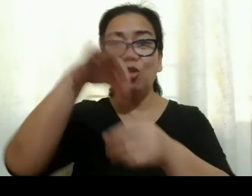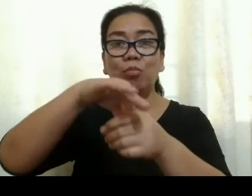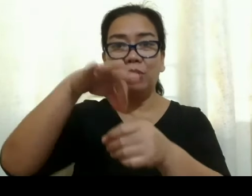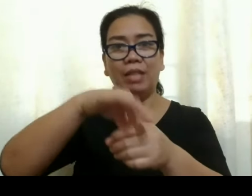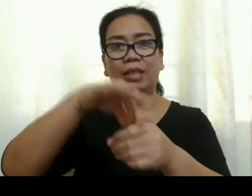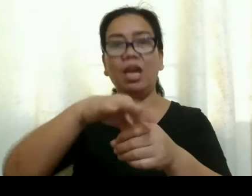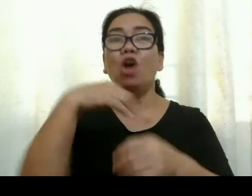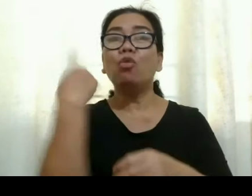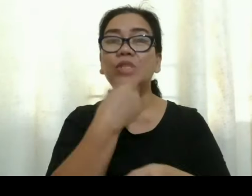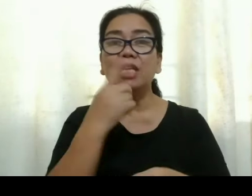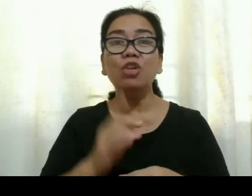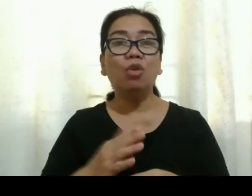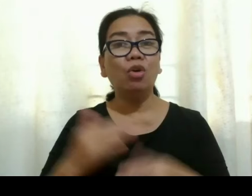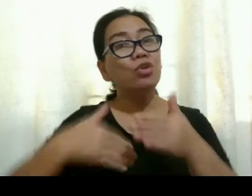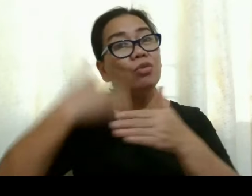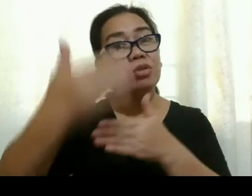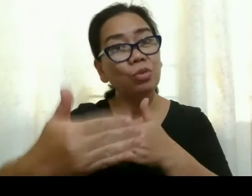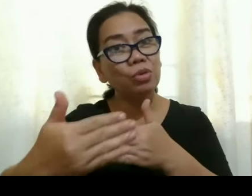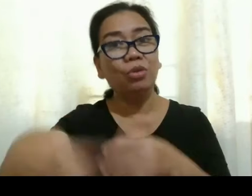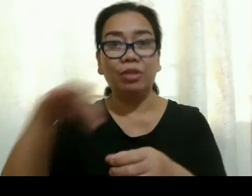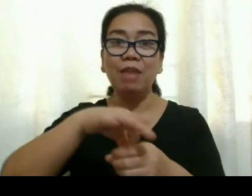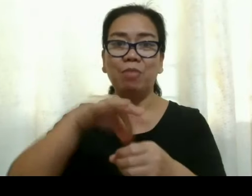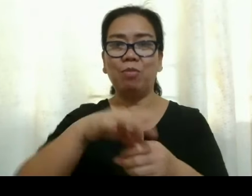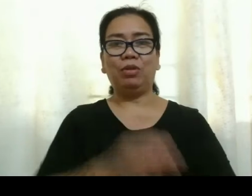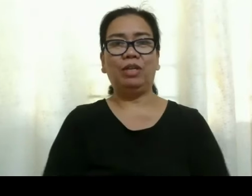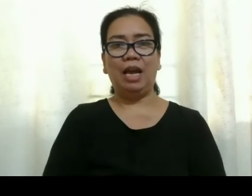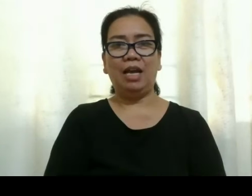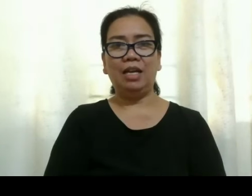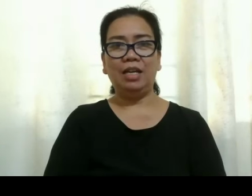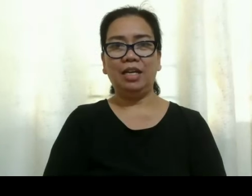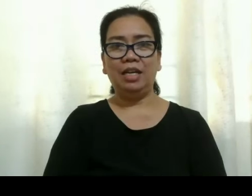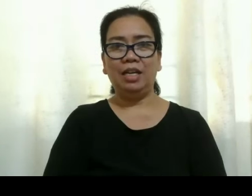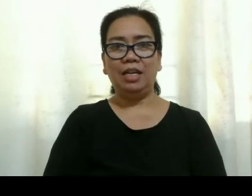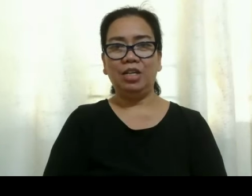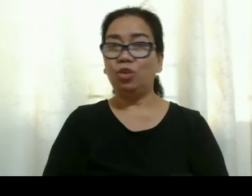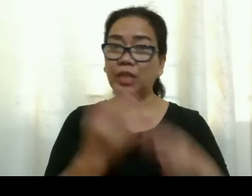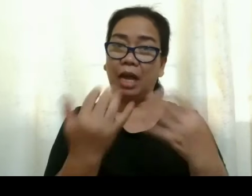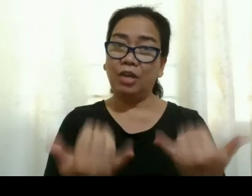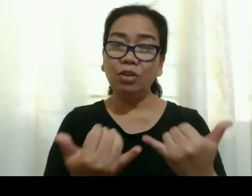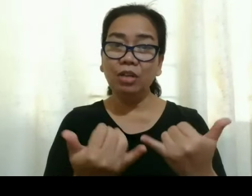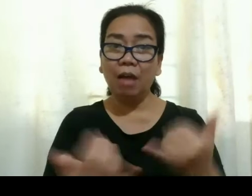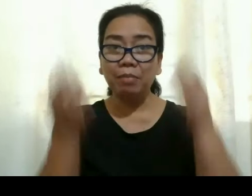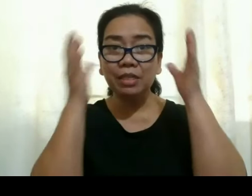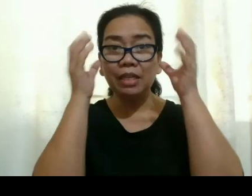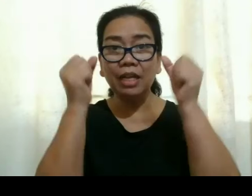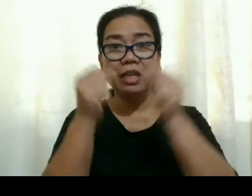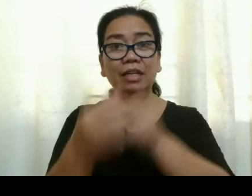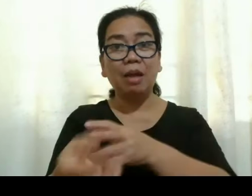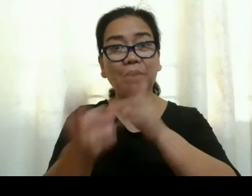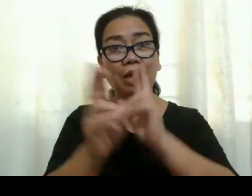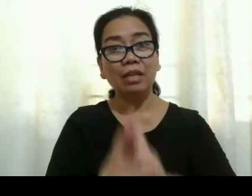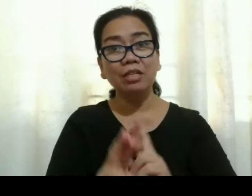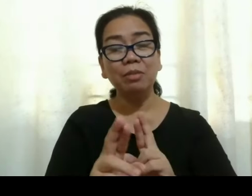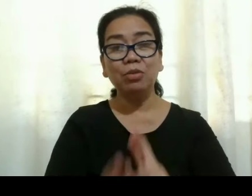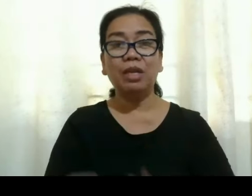mga Pilipinong botante kung sino yung susunod na iboboto nila. So sa ngayon, ang presidente na